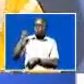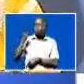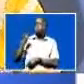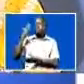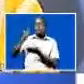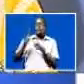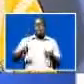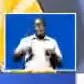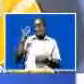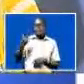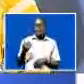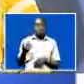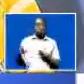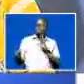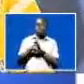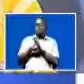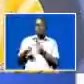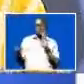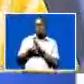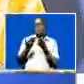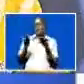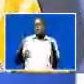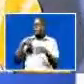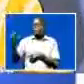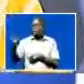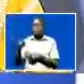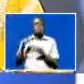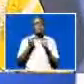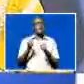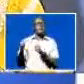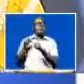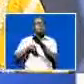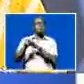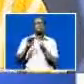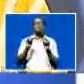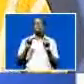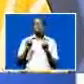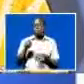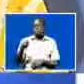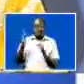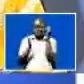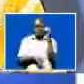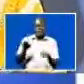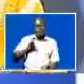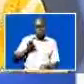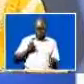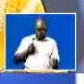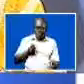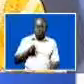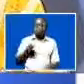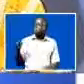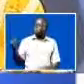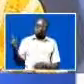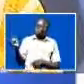duniani. Amekutongea, amekuwekea fitina paka kila mahali, haufai. Mwanamke yule sumu, unaweza kuja